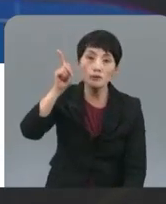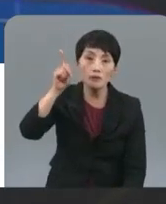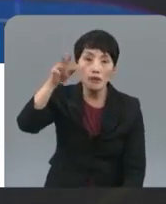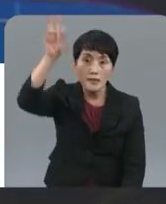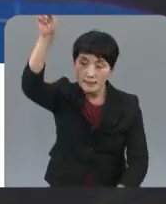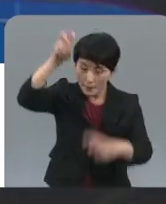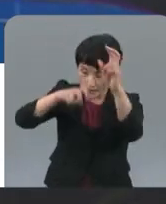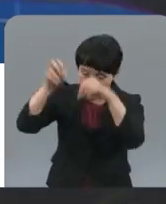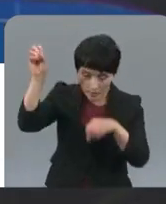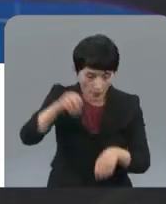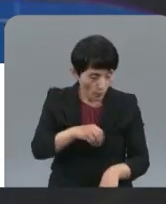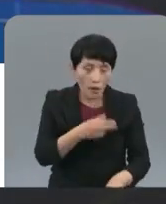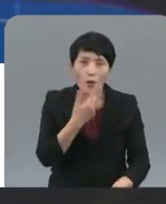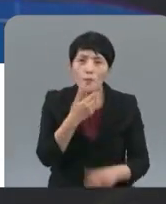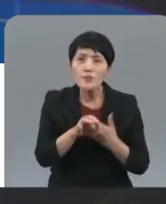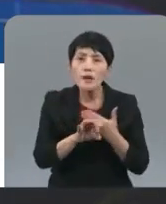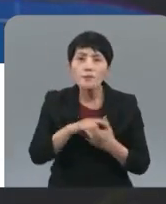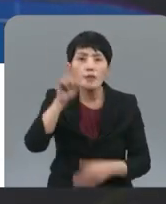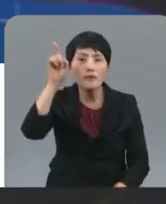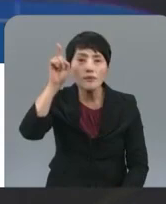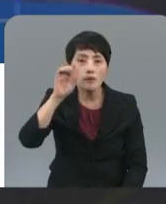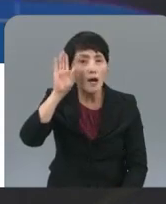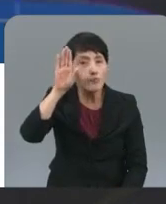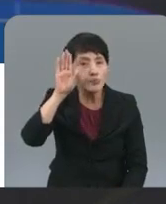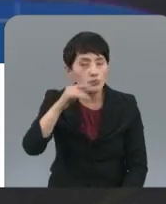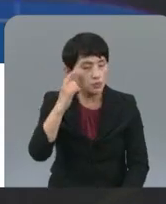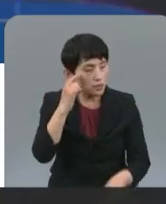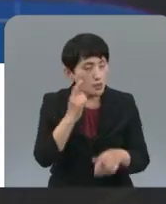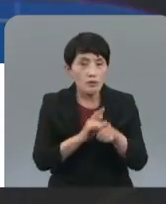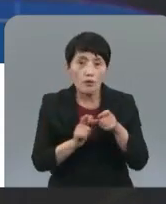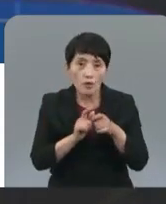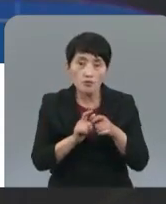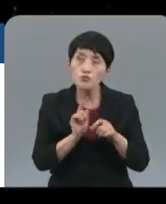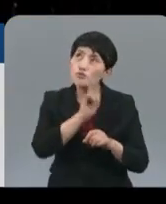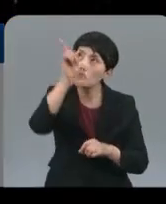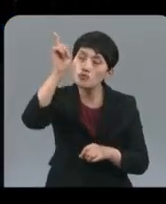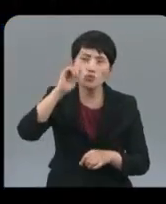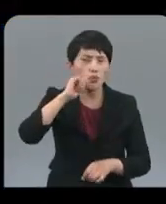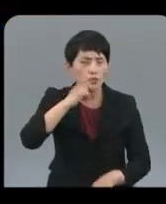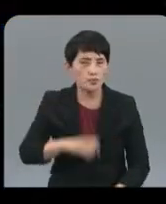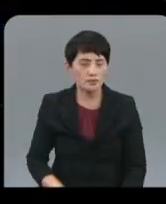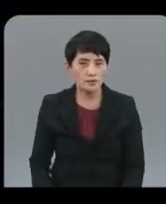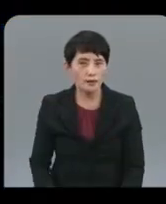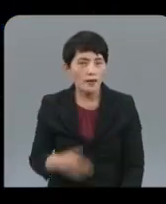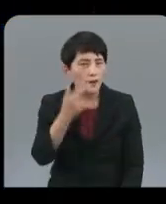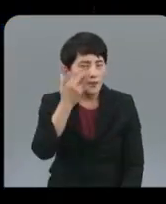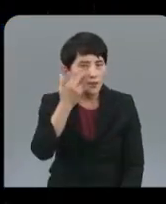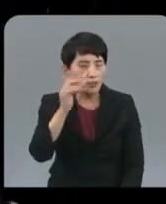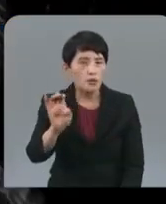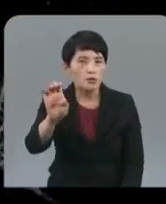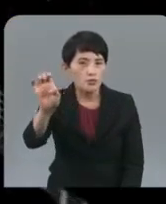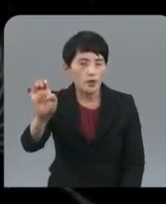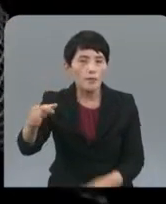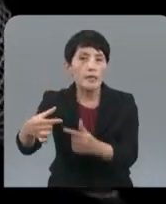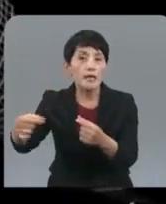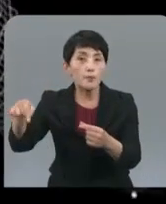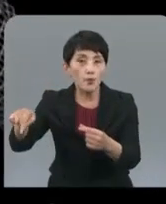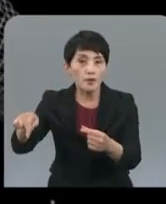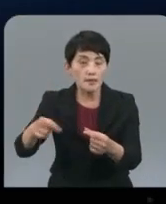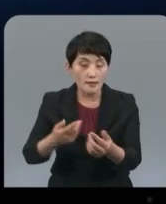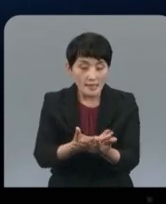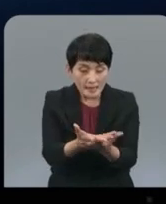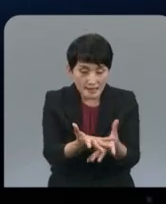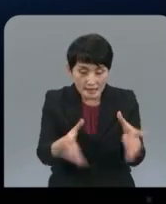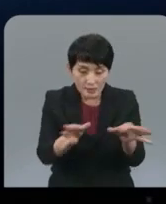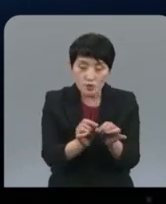Hưng cho biết ở thời điểm hiện nay sẽ rất khó để tiếp tục phát triển vũ trụ Nếu không có công nghệ xử lý các vệ tinh đã hoàn thành xong nhiệm vụ các